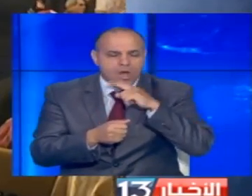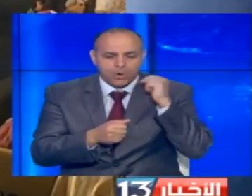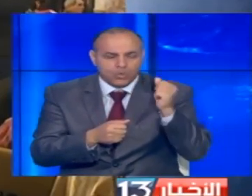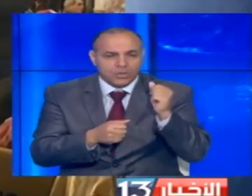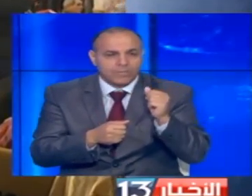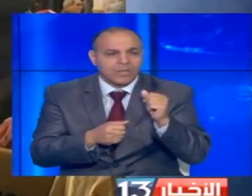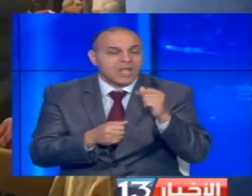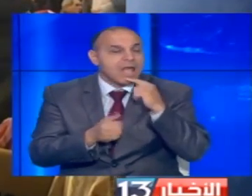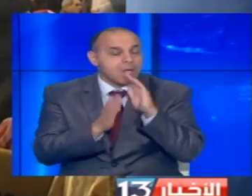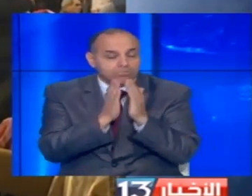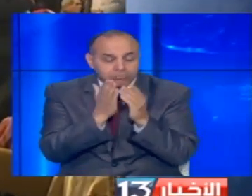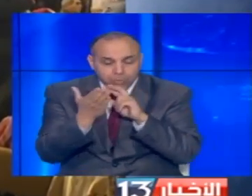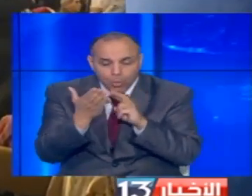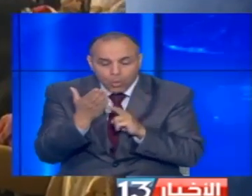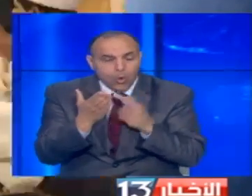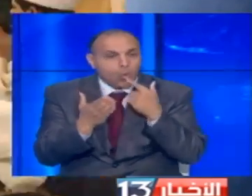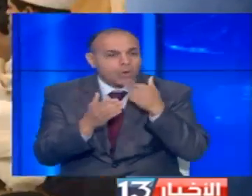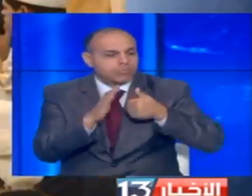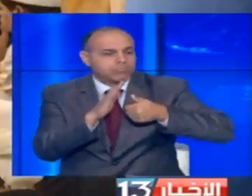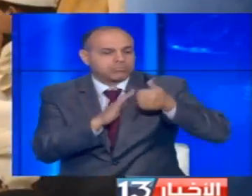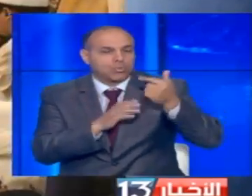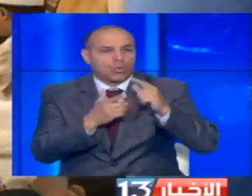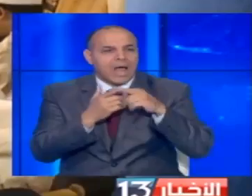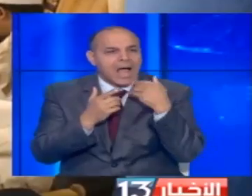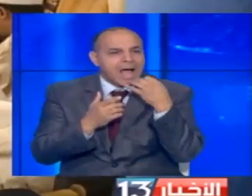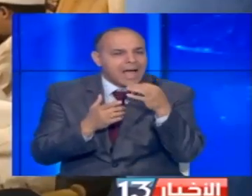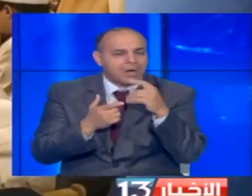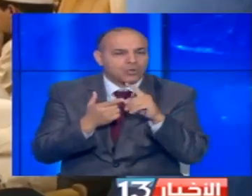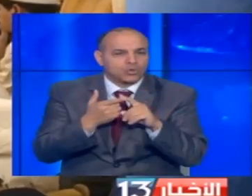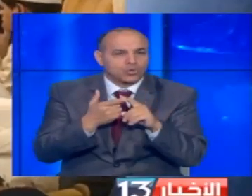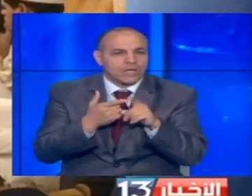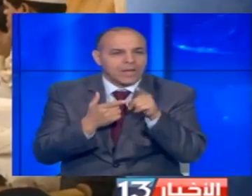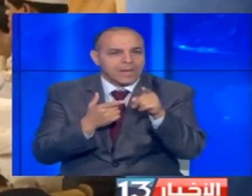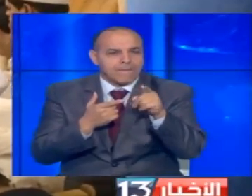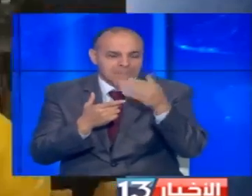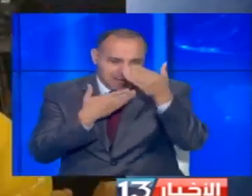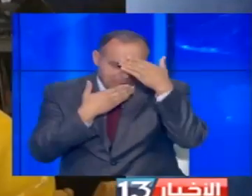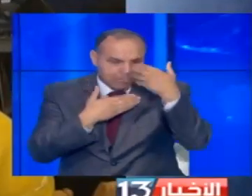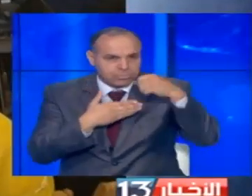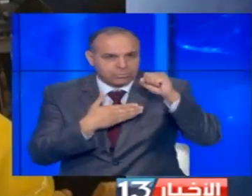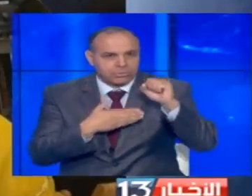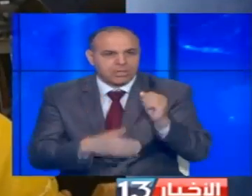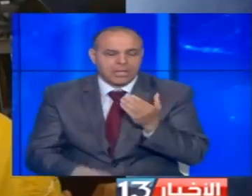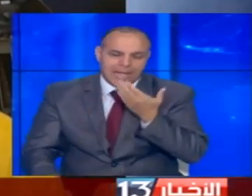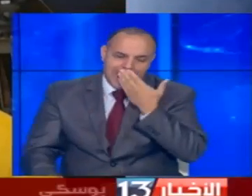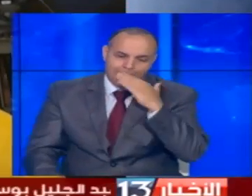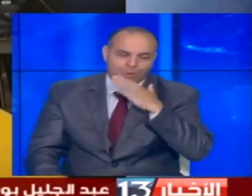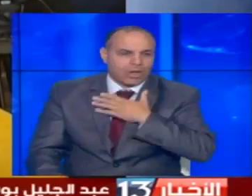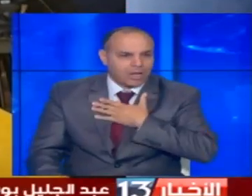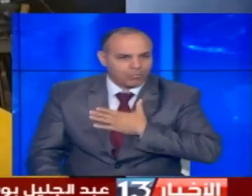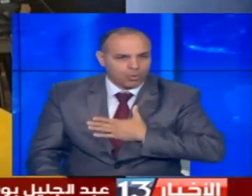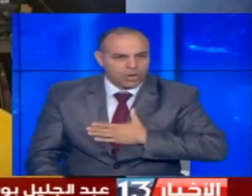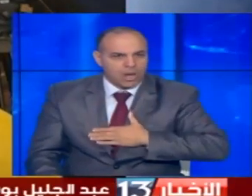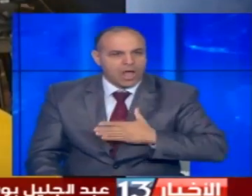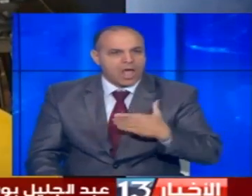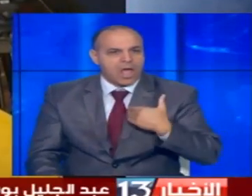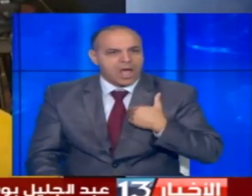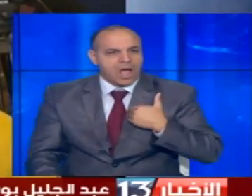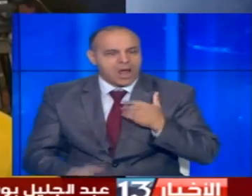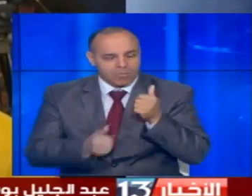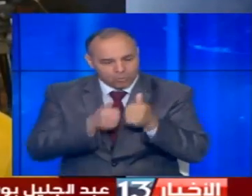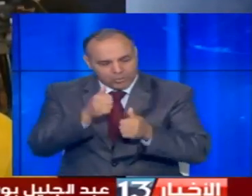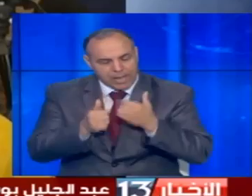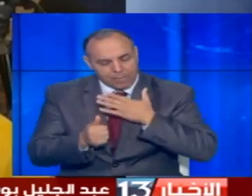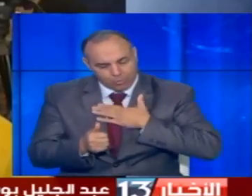التجويد في القران الكريم الت الجائزه الاولى للقارئ عبد الجليل بوسكا من المغرب الحمد لله بدنا الجهد انا